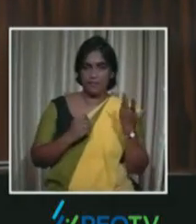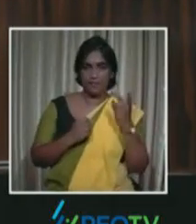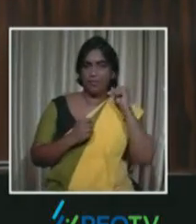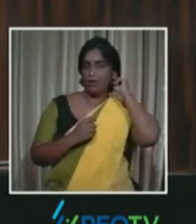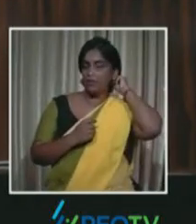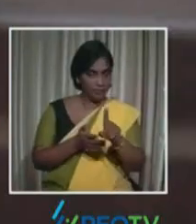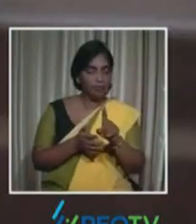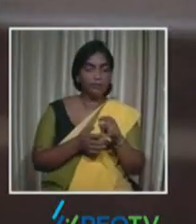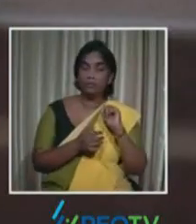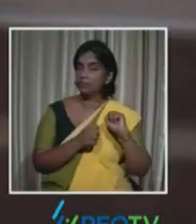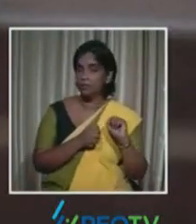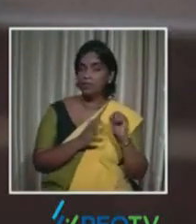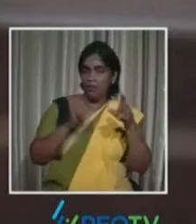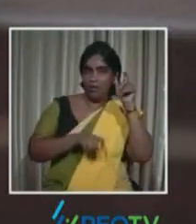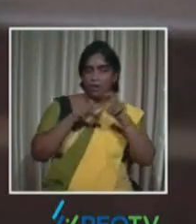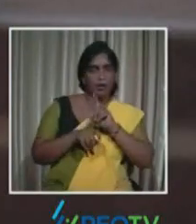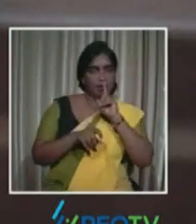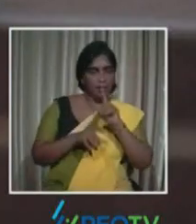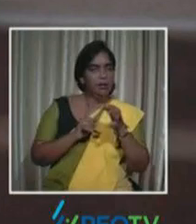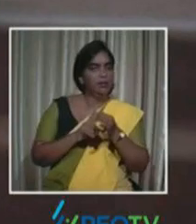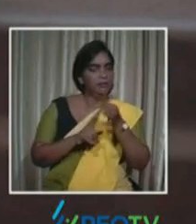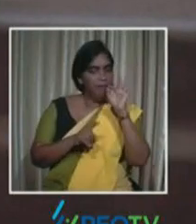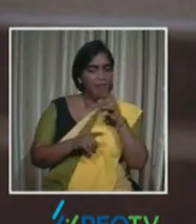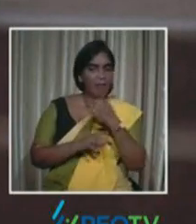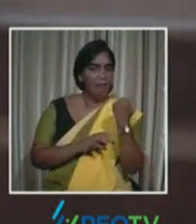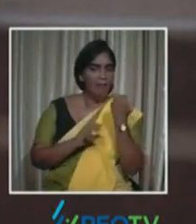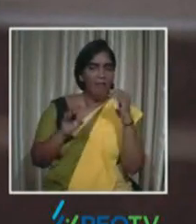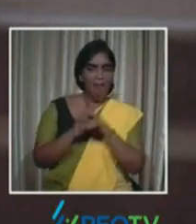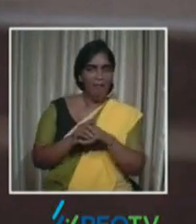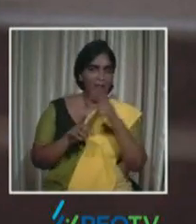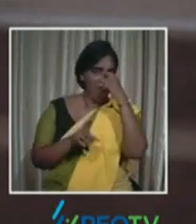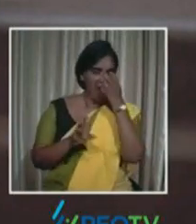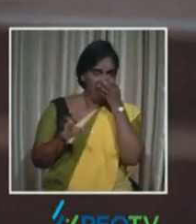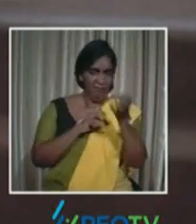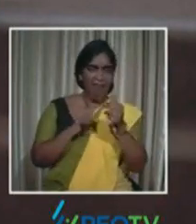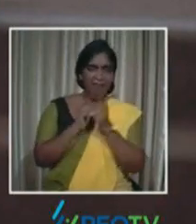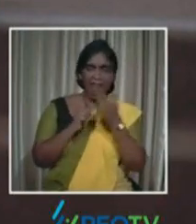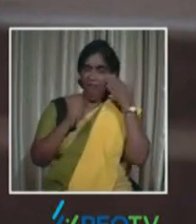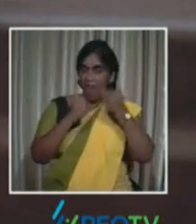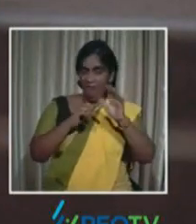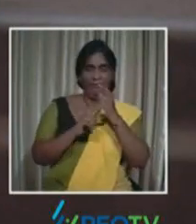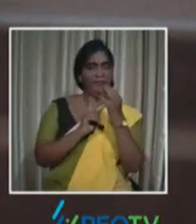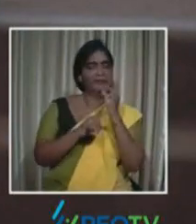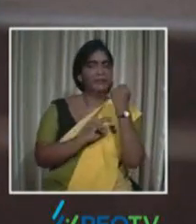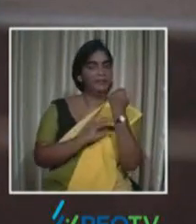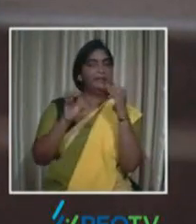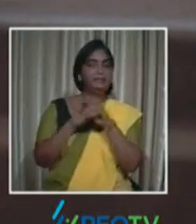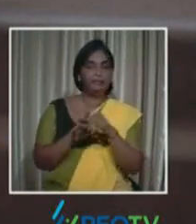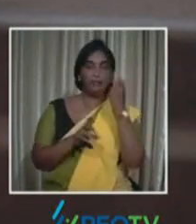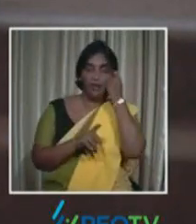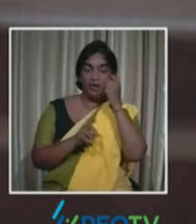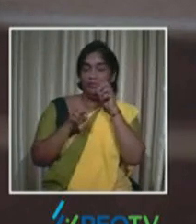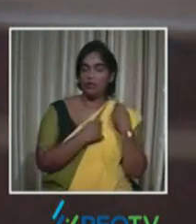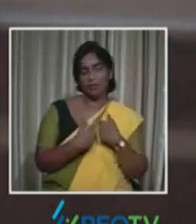බව තමයි මට දැනලා තියෙන්නේ. බොහෝ දෙනෙක් කිව්වා ජනාධිපතිතුමා බලයට එන්නේ මේ පාස්කු ප්‍රහාරය සිද්ධ කරා කුමන්ත්‍රණයක් සිද්ධ වුණා කියන මතය දැන් ජනකත